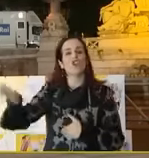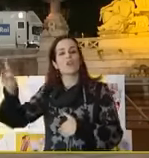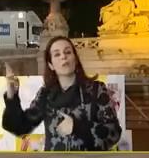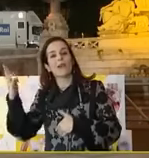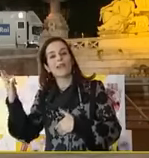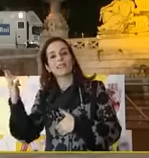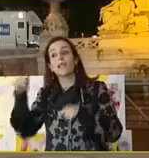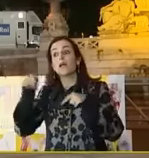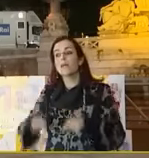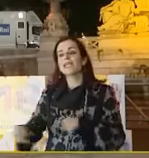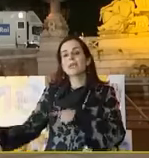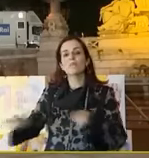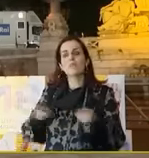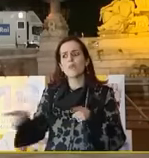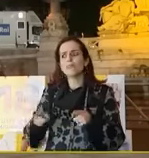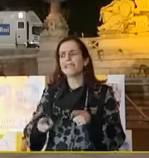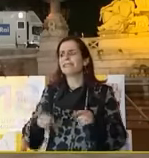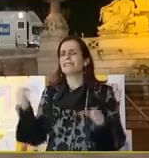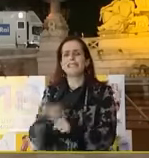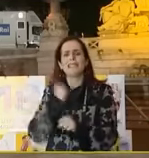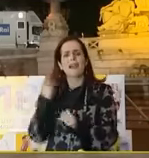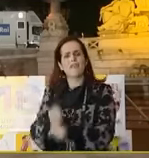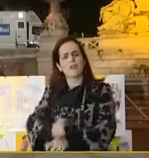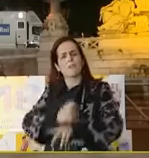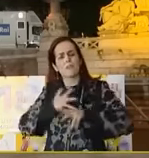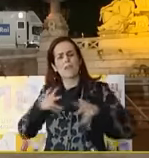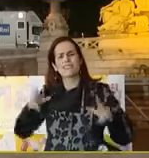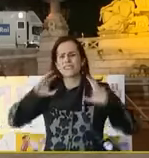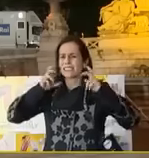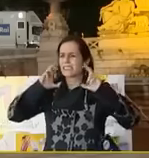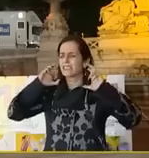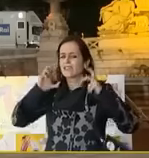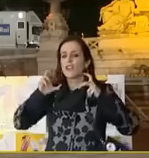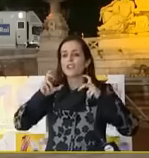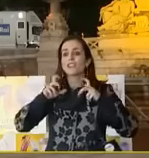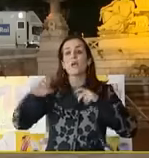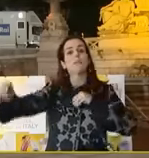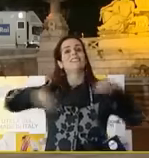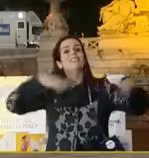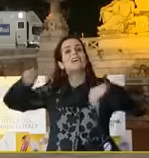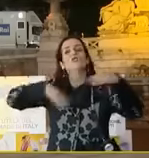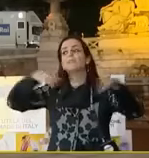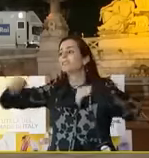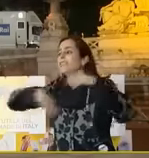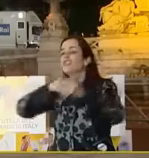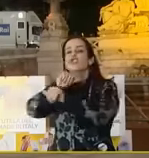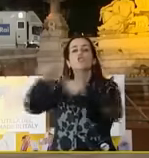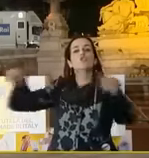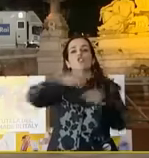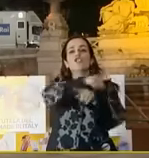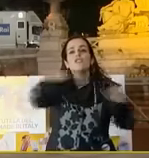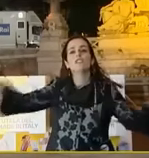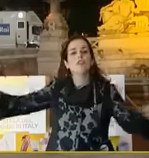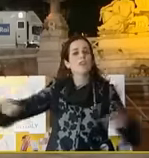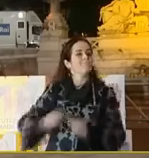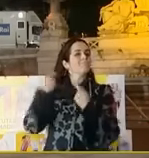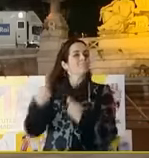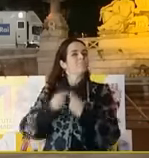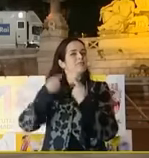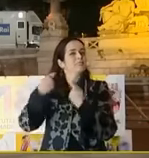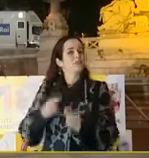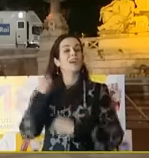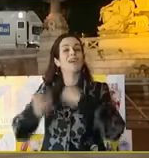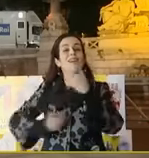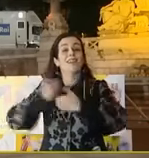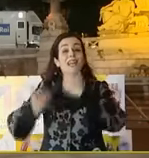massimo lavoro, nei momenti di difficoltà è sempre arrivato un messaggio da parte di qualcuno di voi che ci spronava e ci aiutava ad andare avanti e farlo